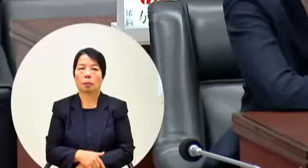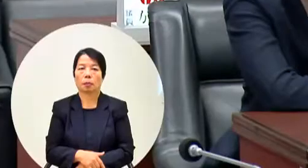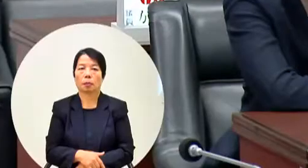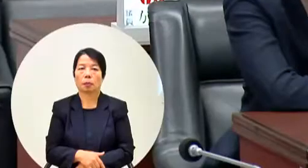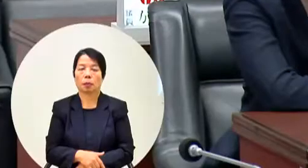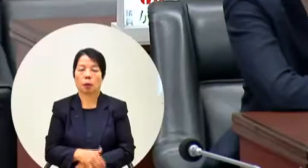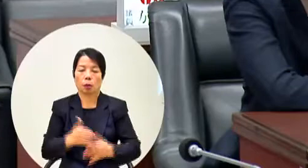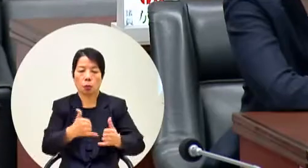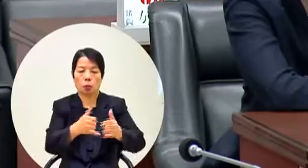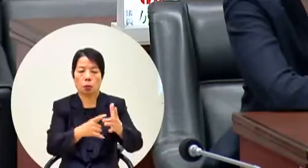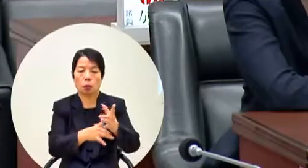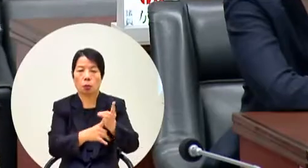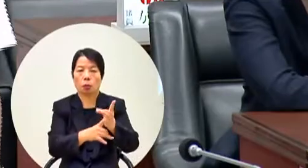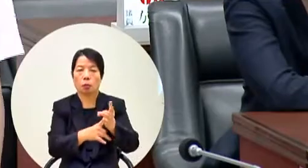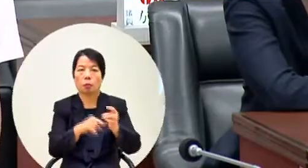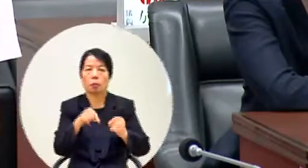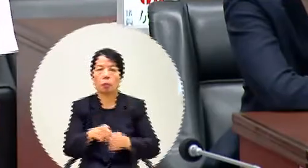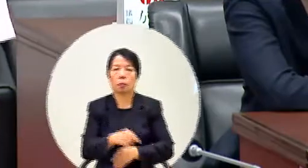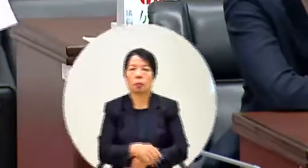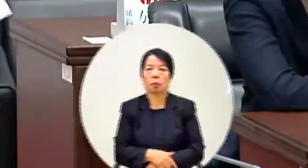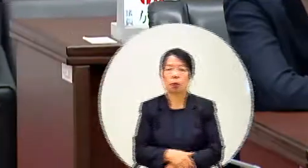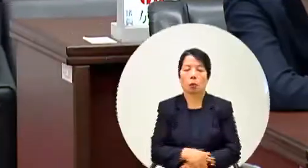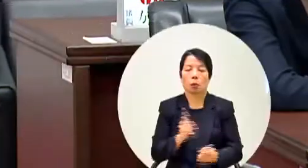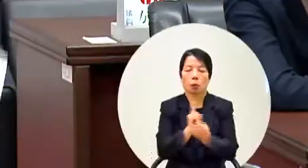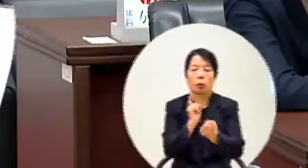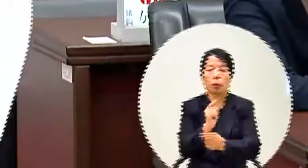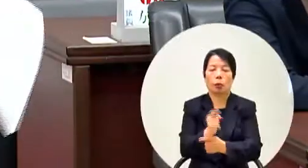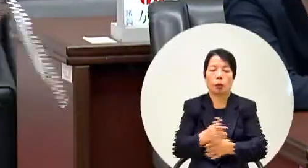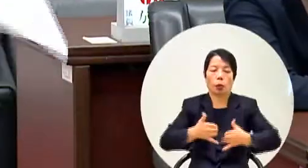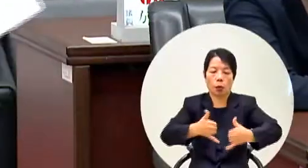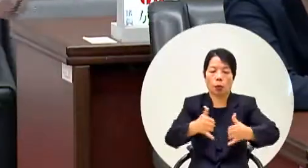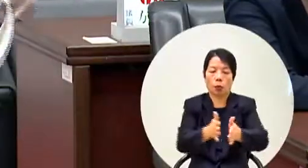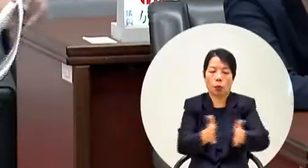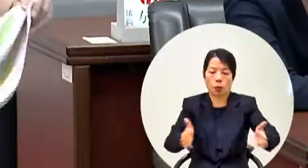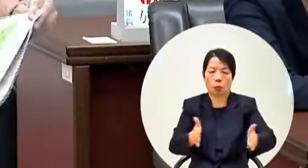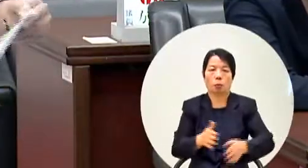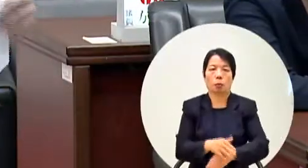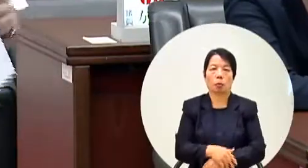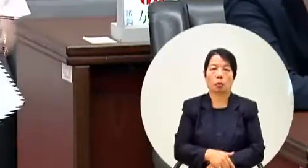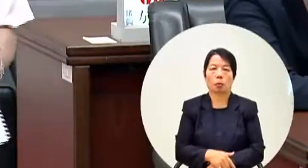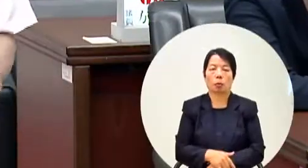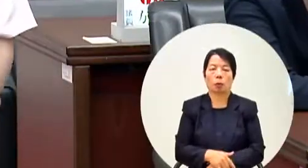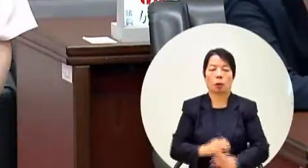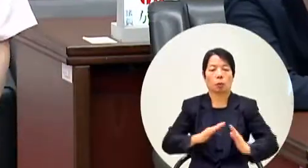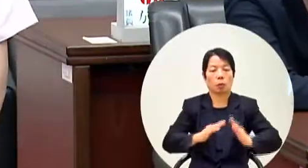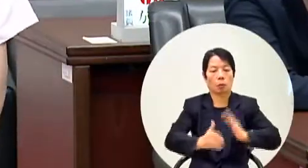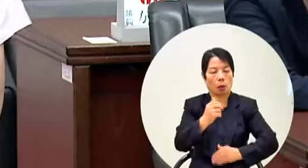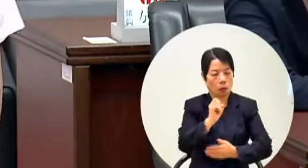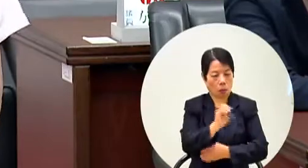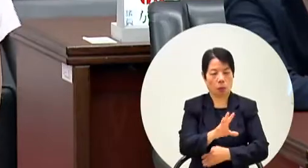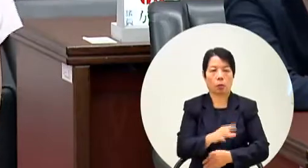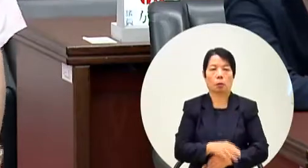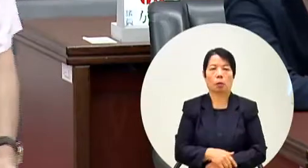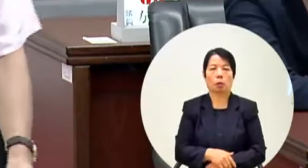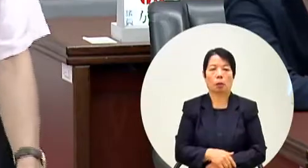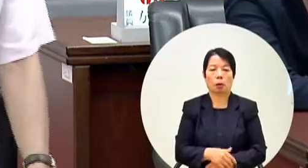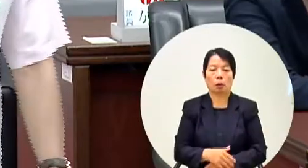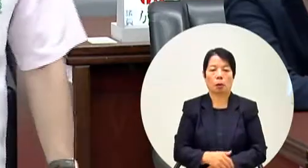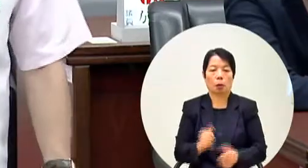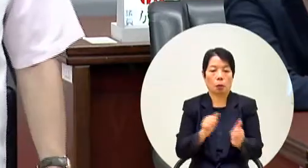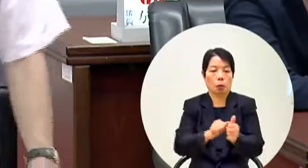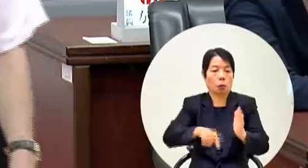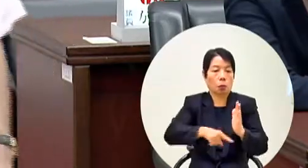啊，省道的拓宽。啊、哦，我要甲市长报告，当你咧做副院长的时